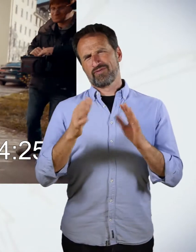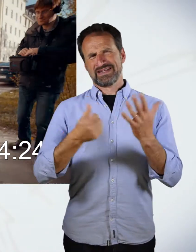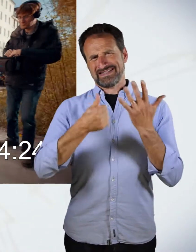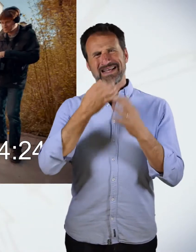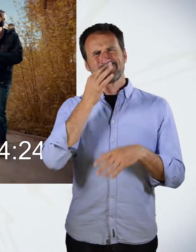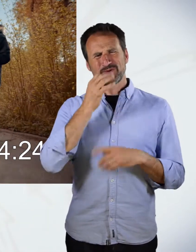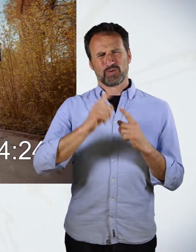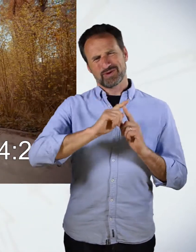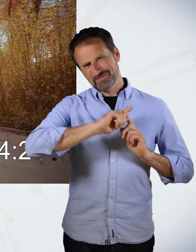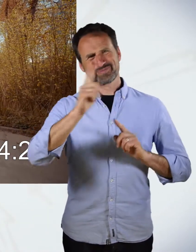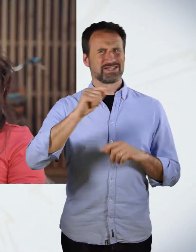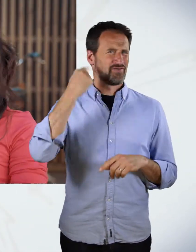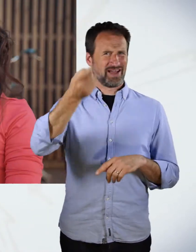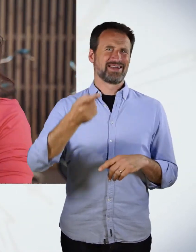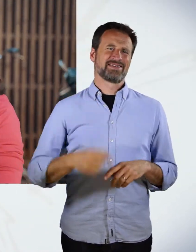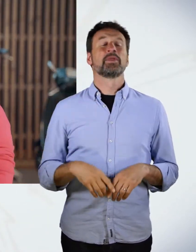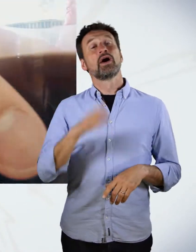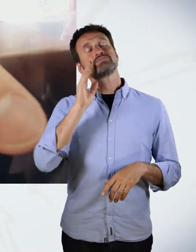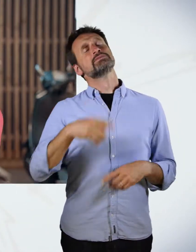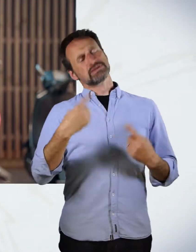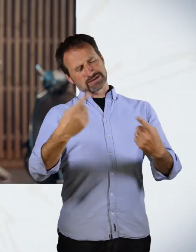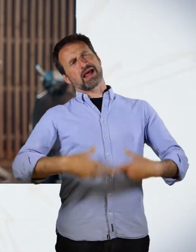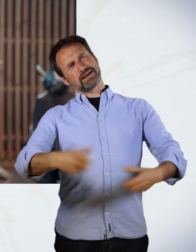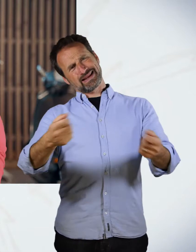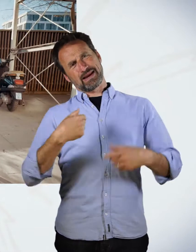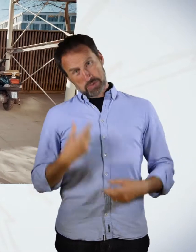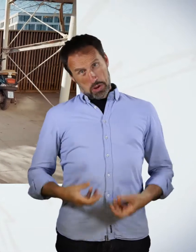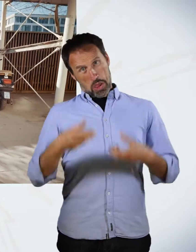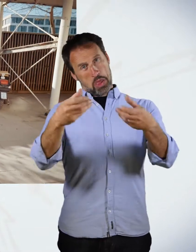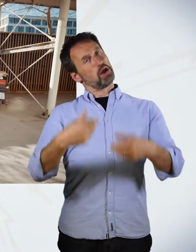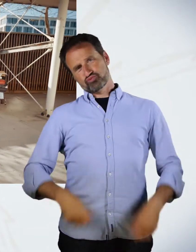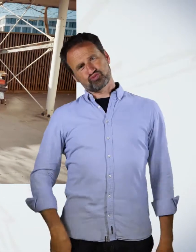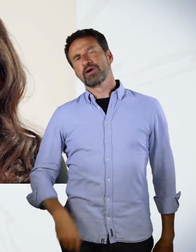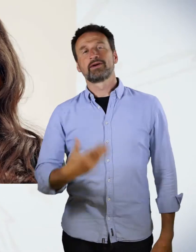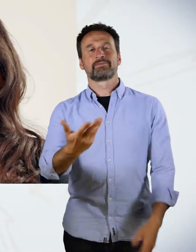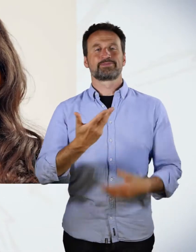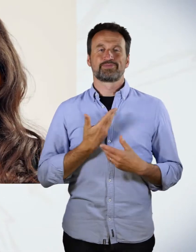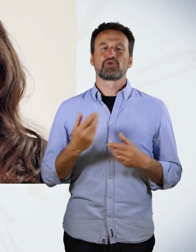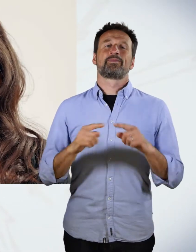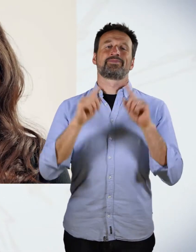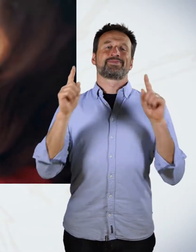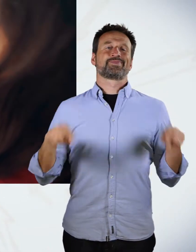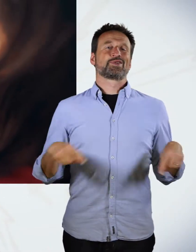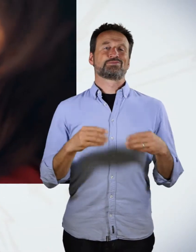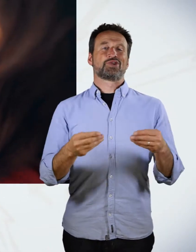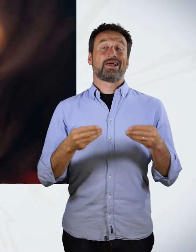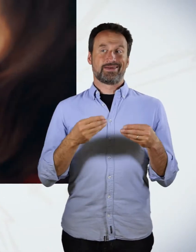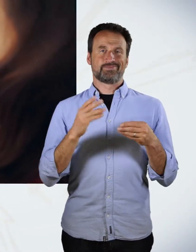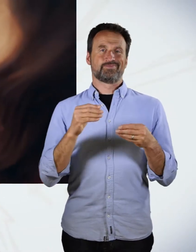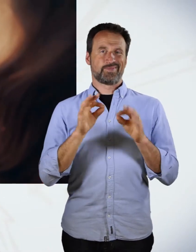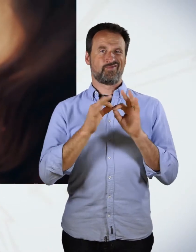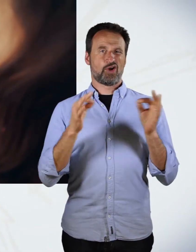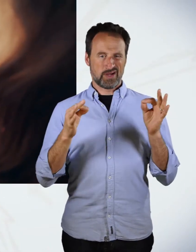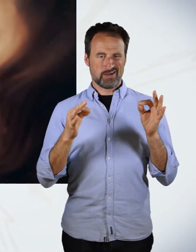Ja, nehmt euch selber, ich werde euch nicht noch reichen. Danke. Ich habe dann dort meinen ersten Umschlag bekommen, beziehungsweise ich habe die Formel bekommen.